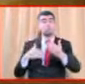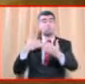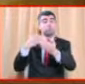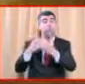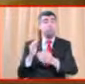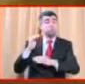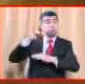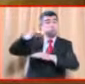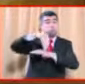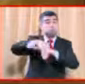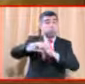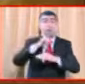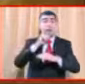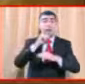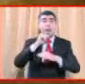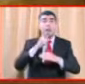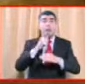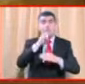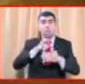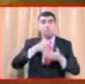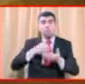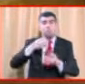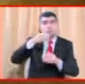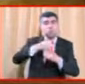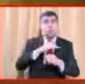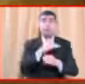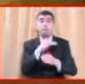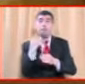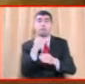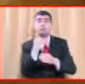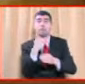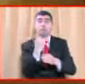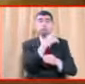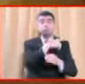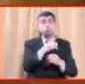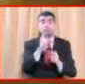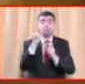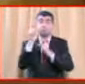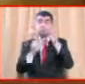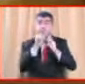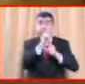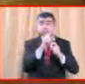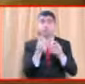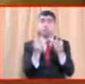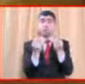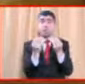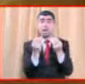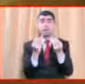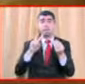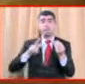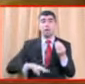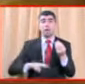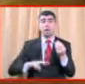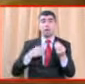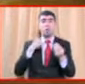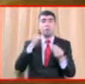مخلفة خسائر فادحة في الأرواح والممتلكات، ومنذ ذلك الحين والساكنة المتضررة التي تظل